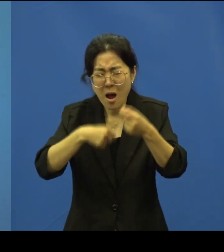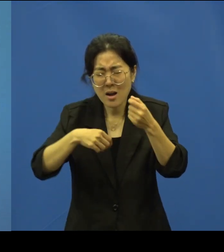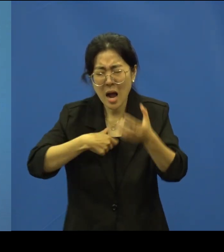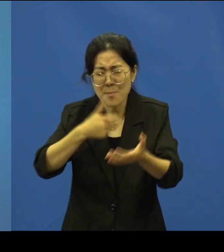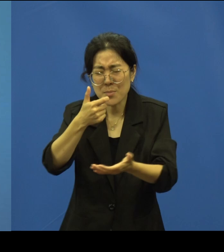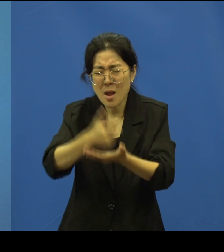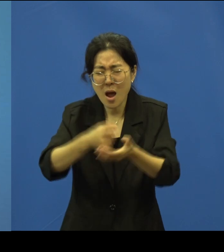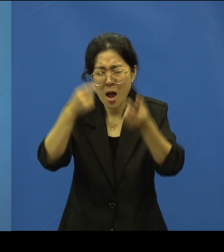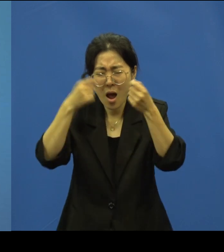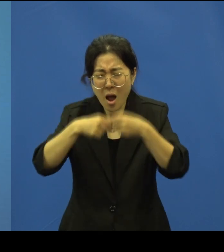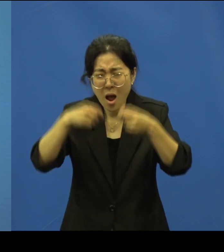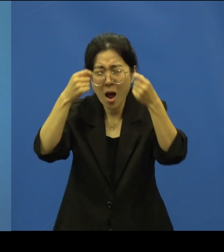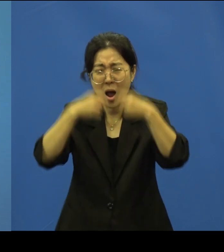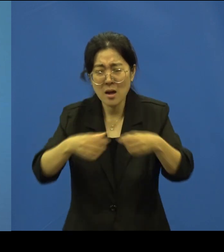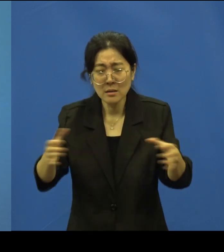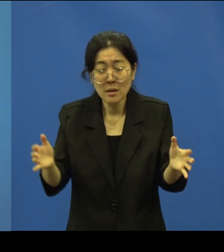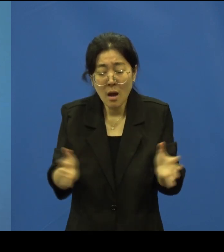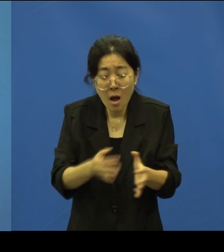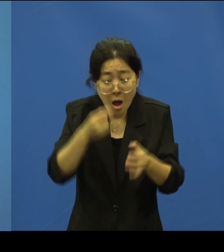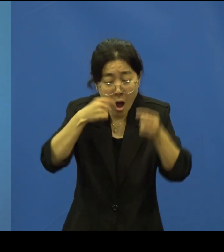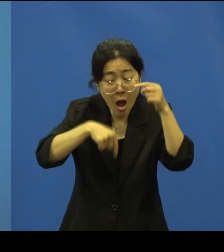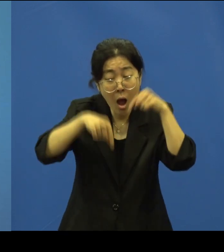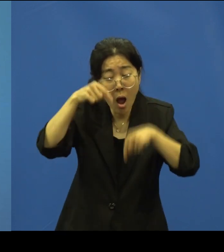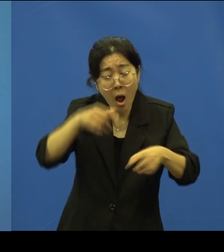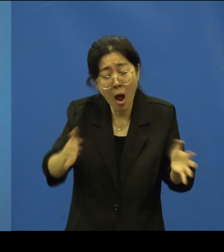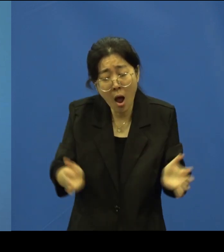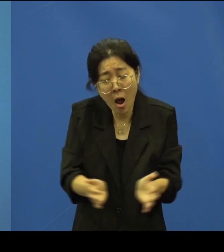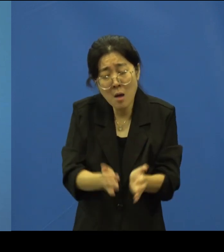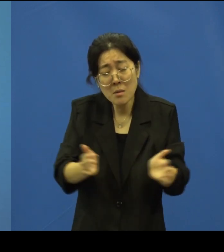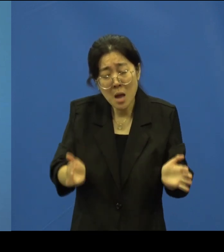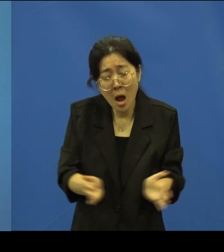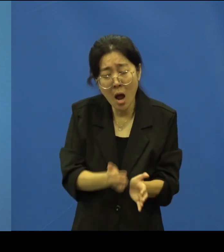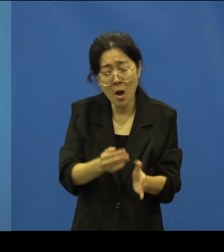막 쓸어 담으면서 주여 이러고 이제 기도를 하는 거죠.